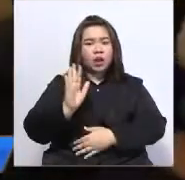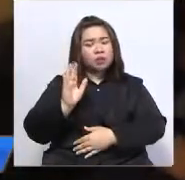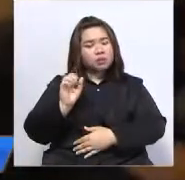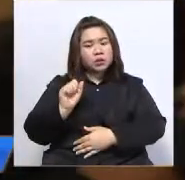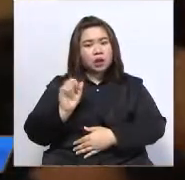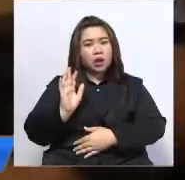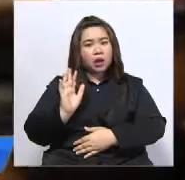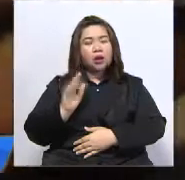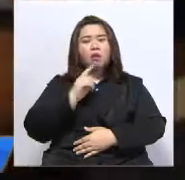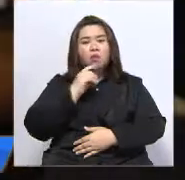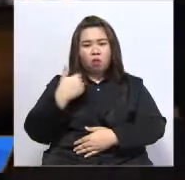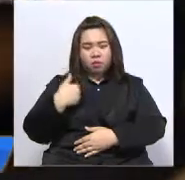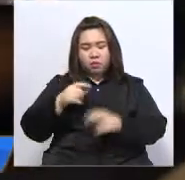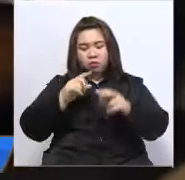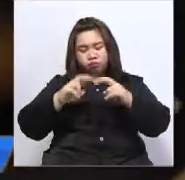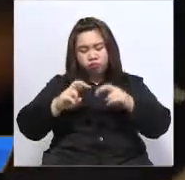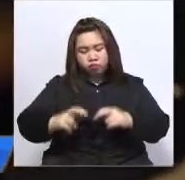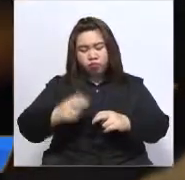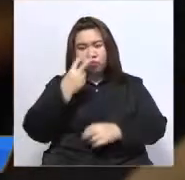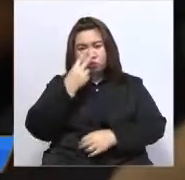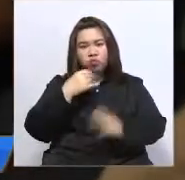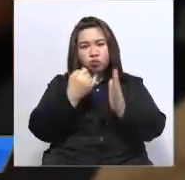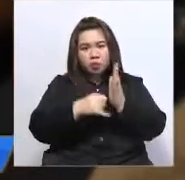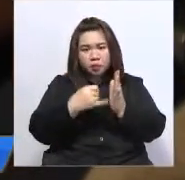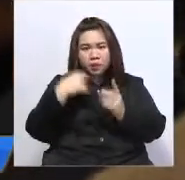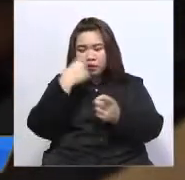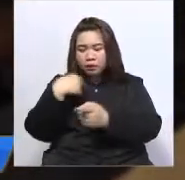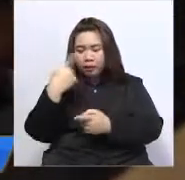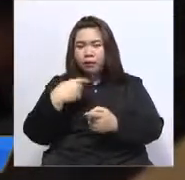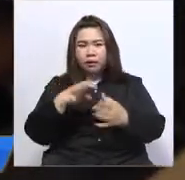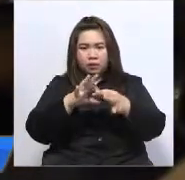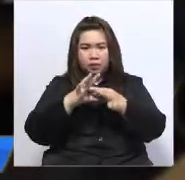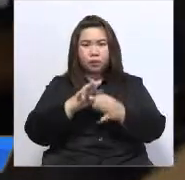ปรามอยู่ระหว่างการสืบสวนรวบรวมเอาผิดผู้ที่มีส่วนเกี่ยวข้อง